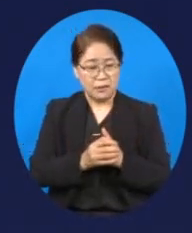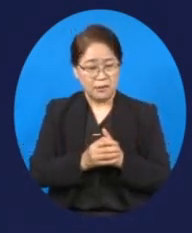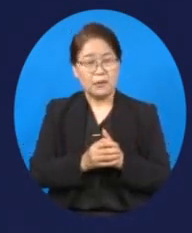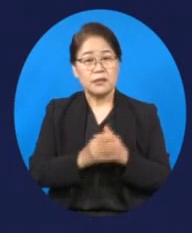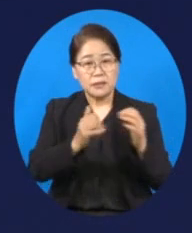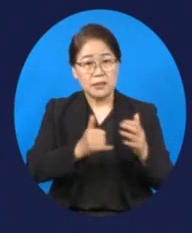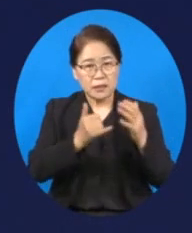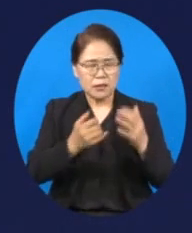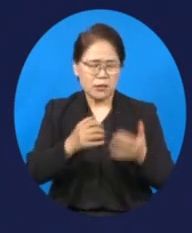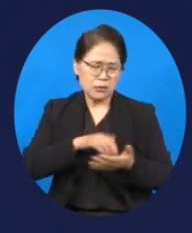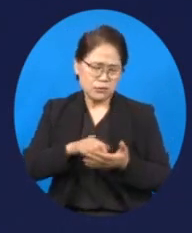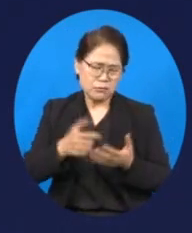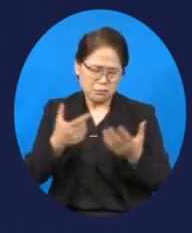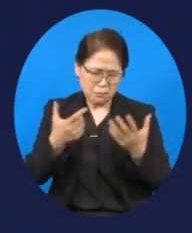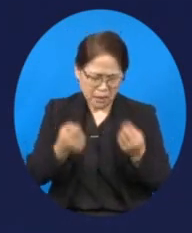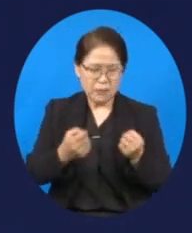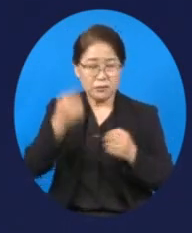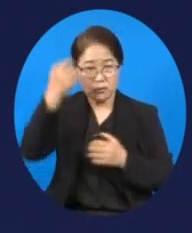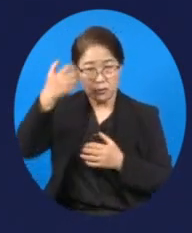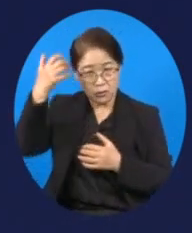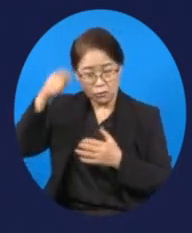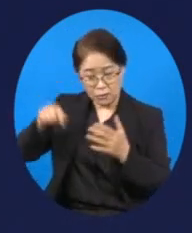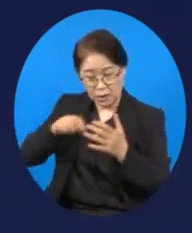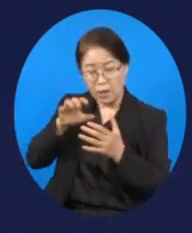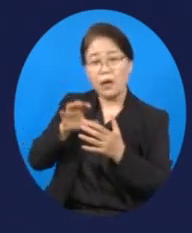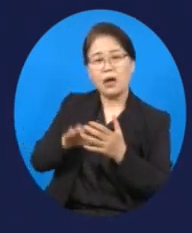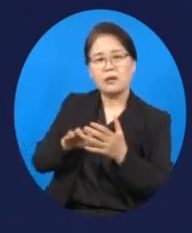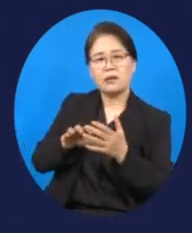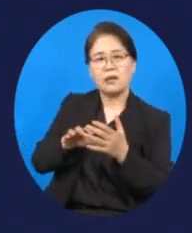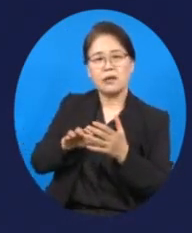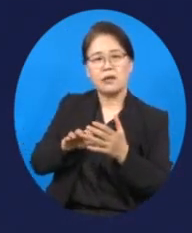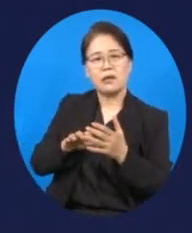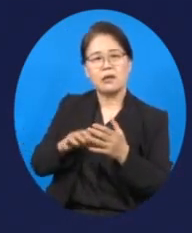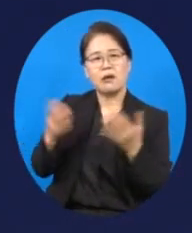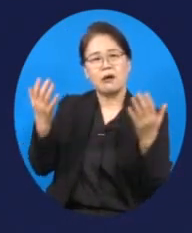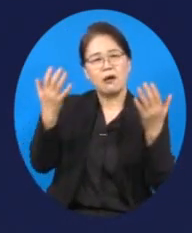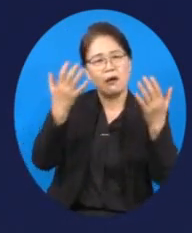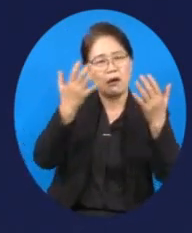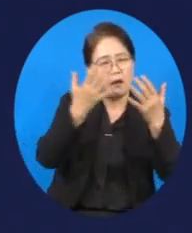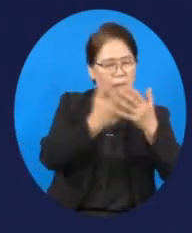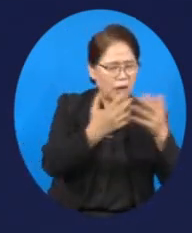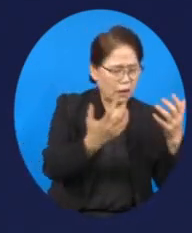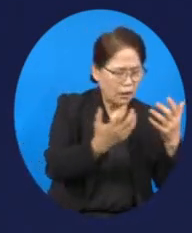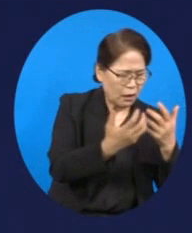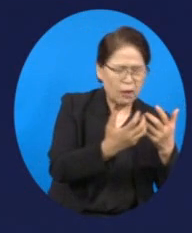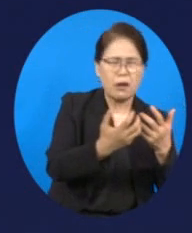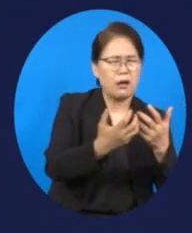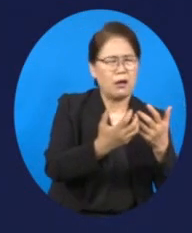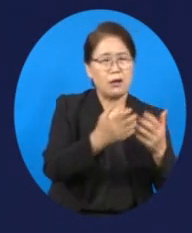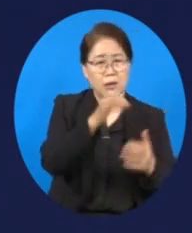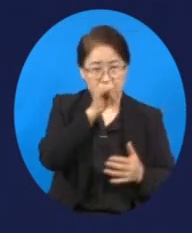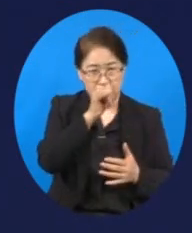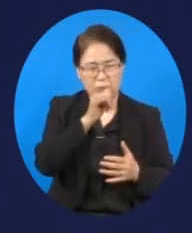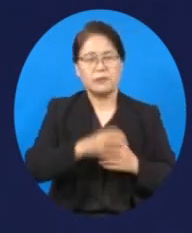살아가는 수많은 사람들의 영혼 속에도 보게 되면 어둠이 가득 차 있습니다